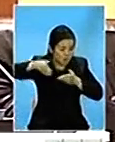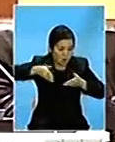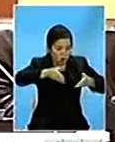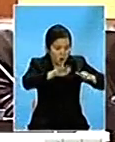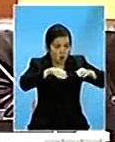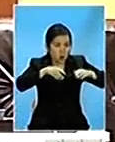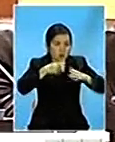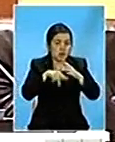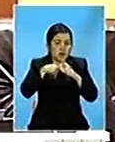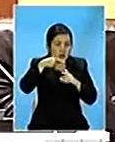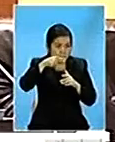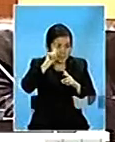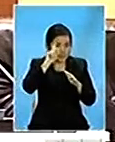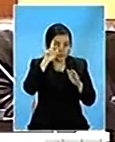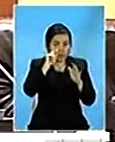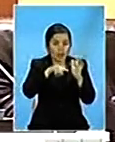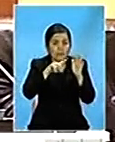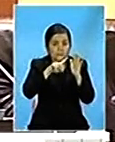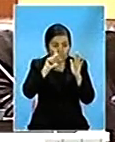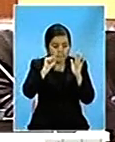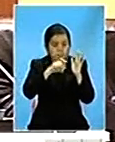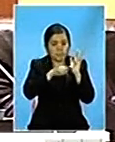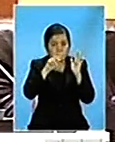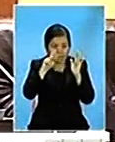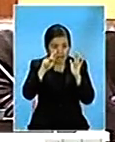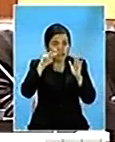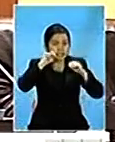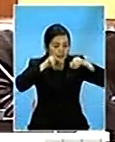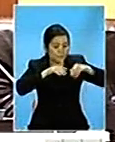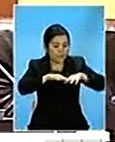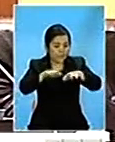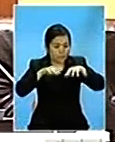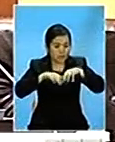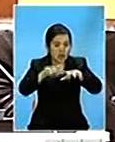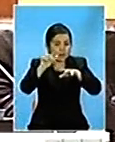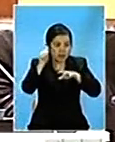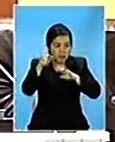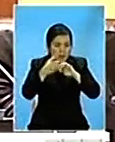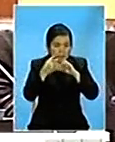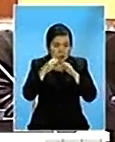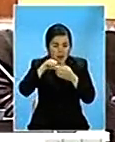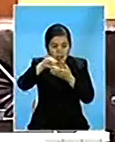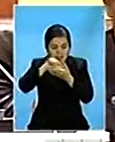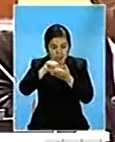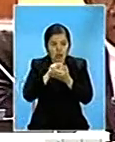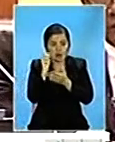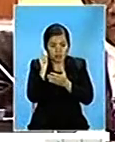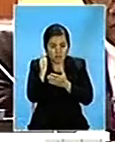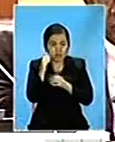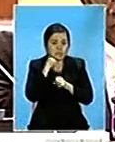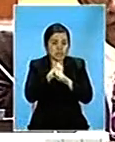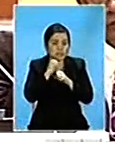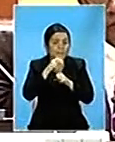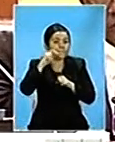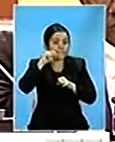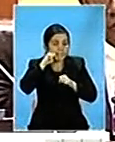มาค่อนข้างมากว่าแหล่งกักเก็บมีจำกัดเพราะฉะนั้นอย่างไรก็ตามก็ได้มีแผนที่จะแก้ไขปัญหาตอนนี้โดยสร้างแหล่งน้ำขนาดกล